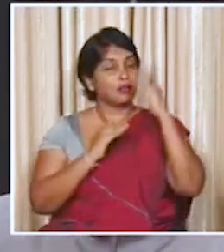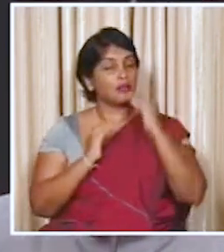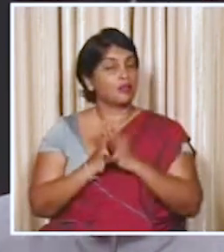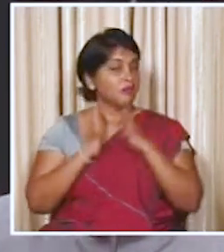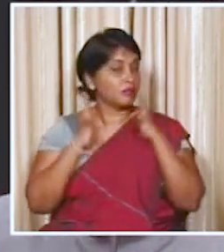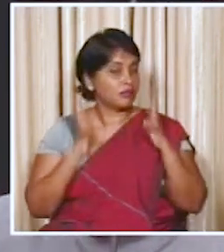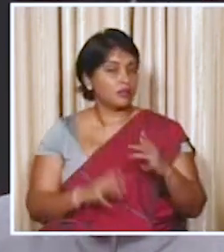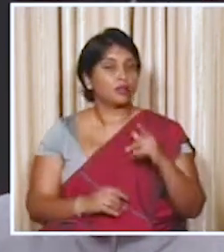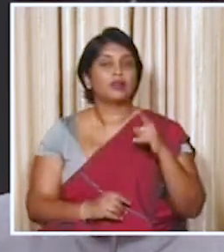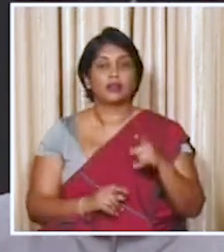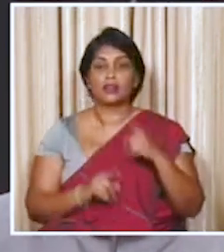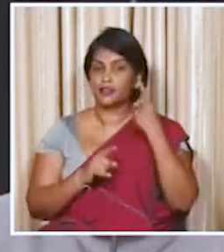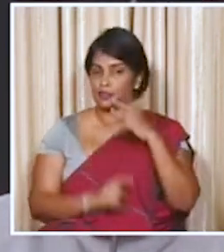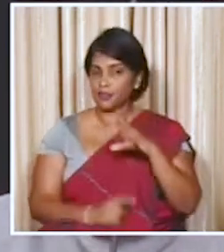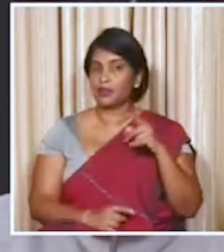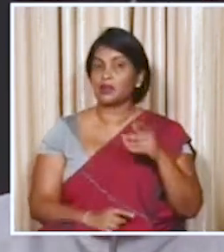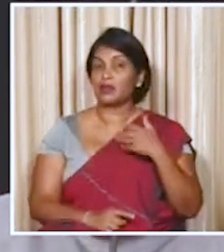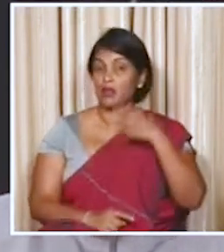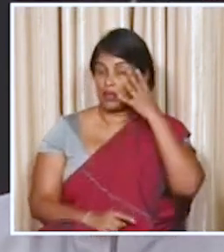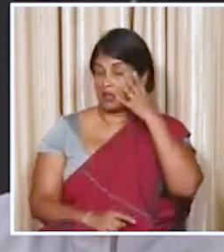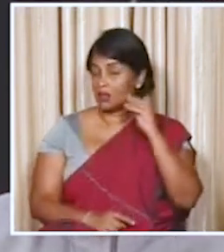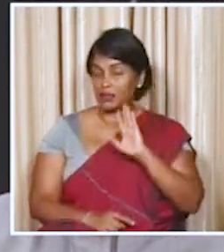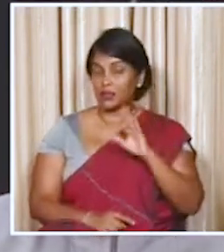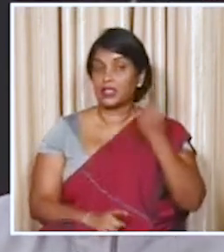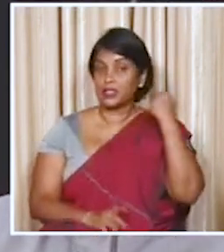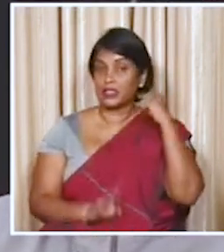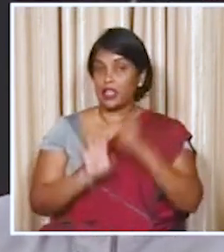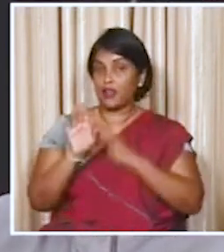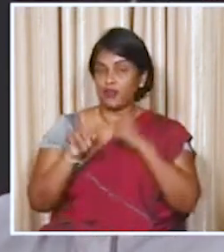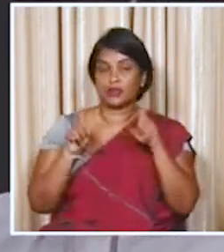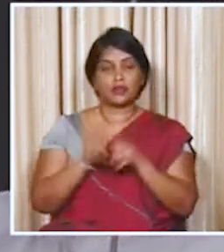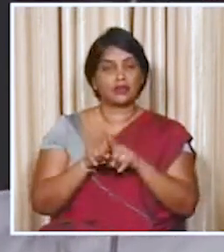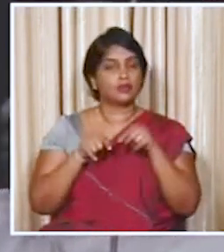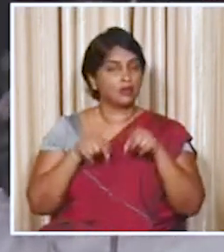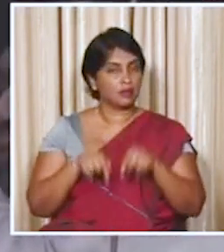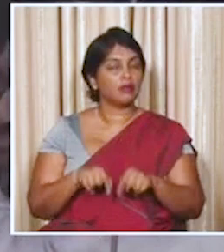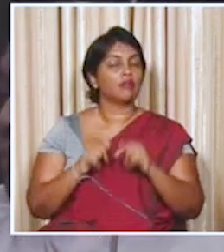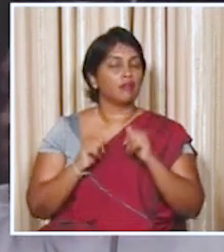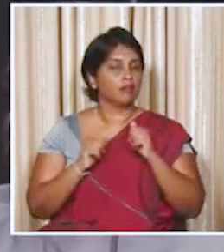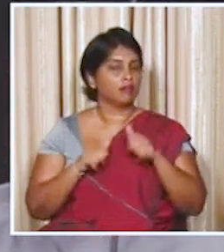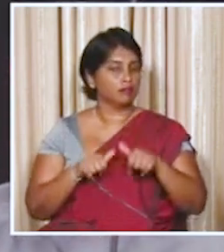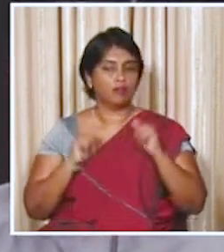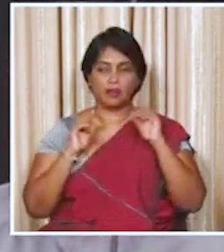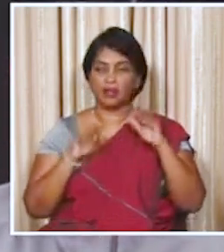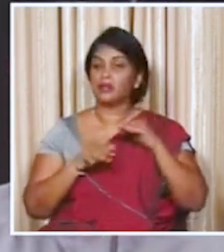bila? Dikeh ini sa. Amat tak keran nepa gya urut dar sapekshav adati bunda tatte.